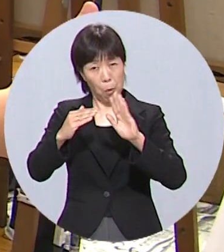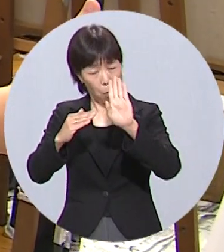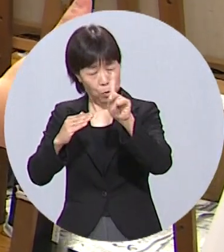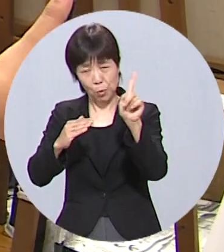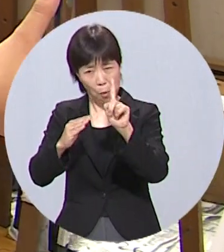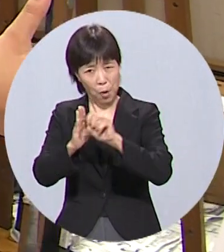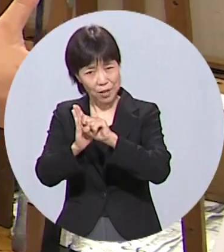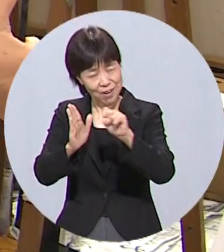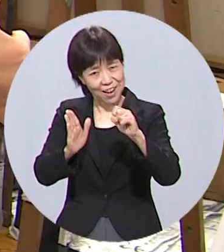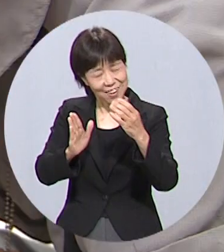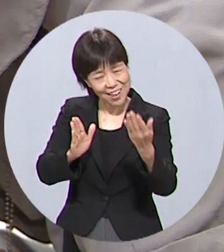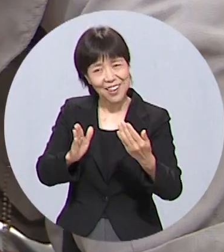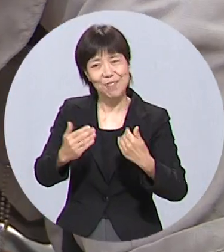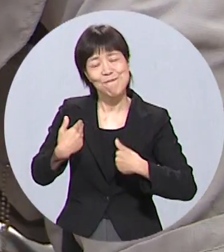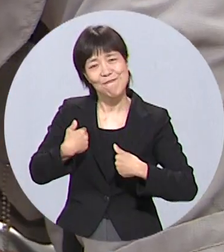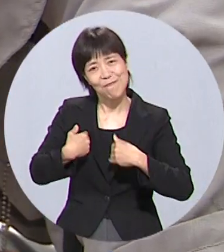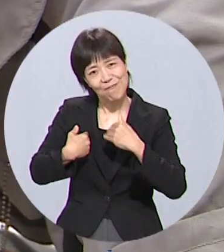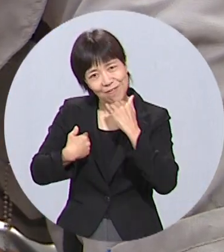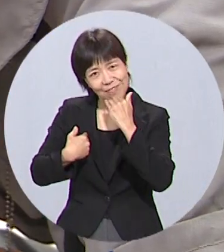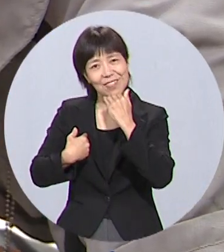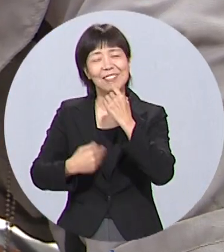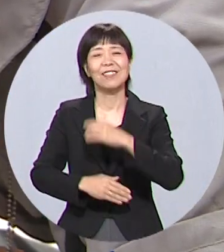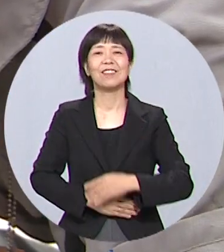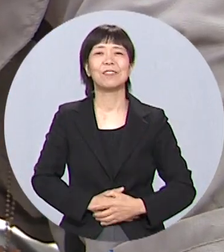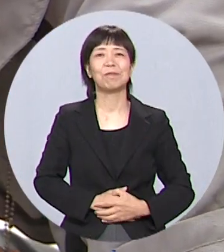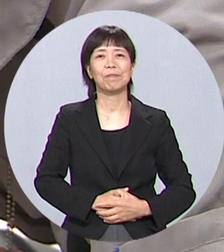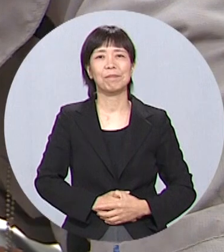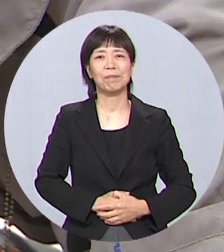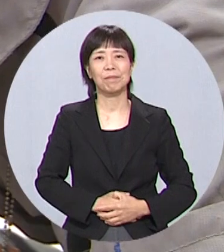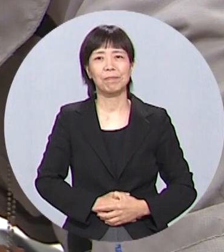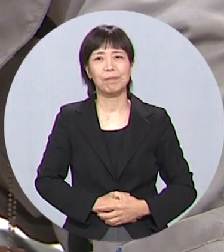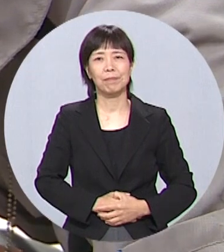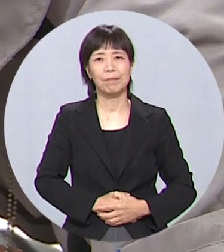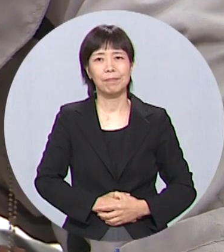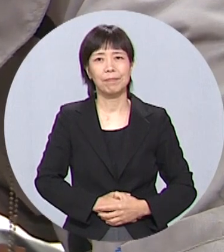後にどのような力を与えてくれるでしょうか。